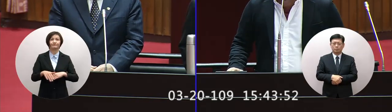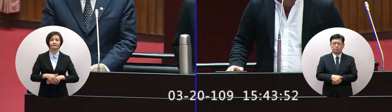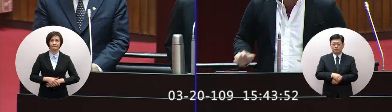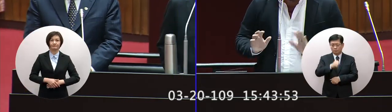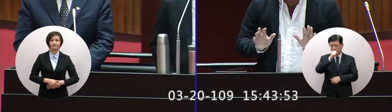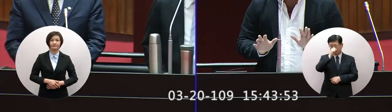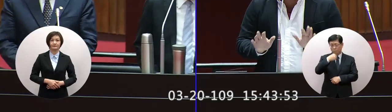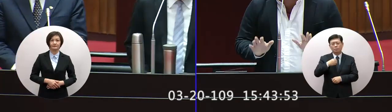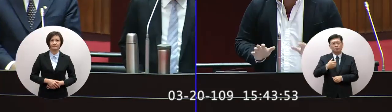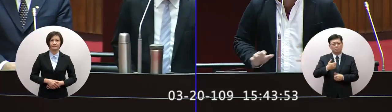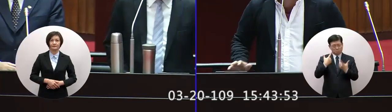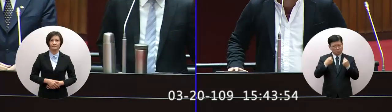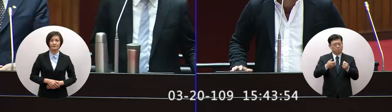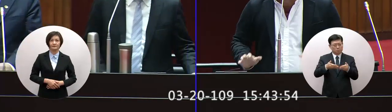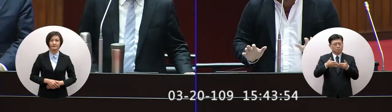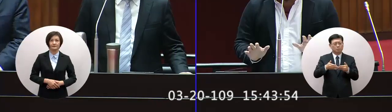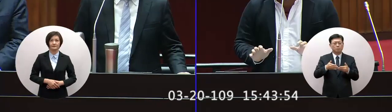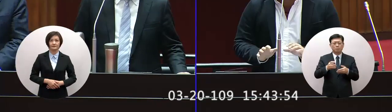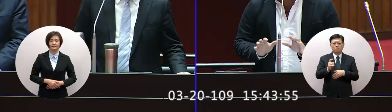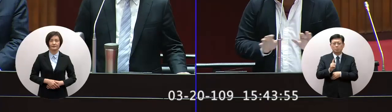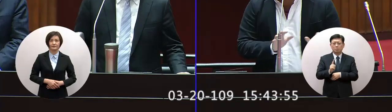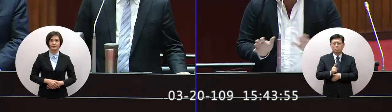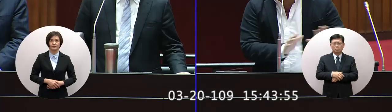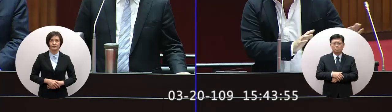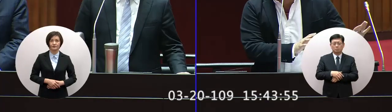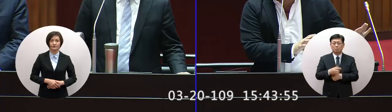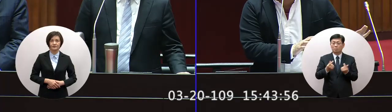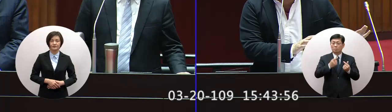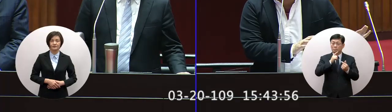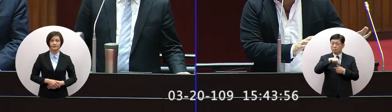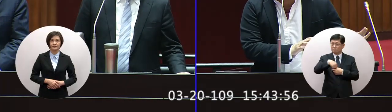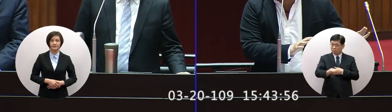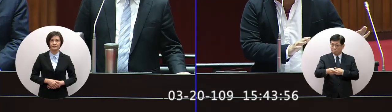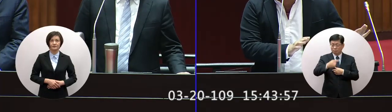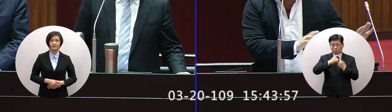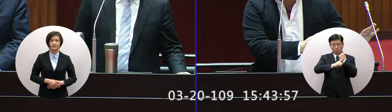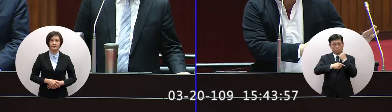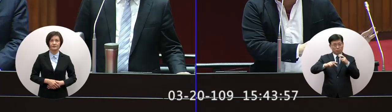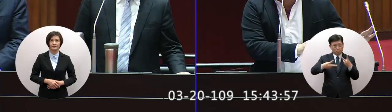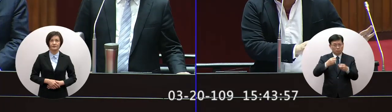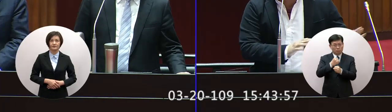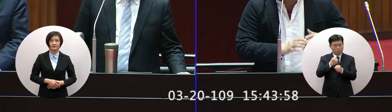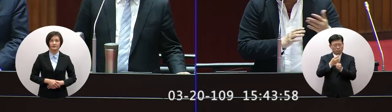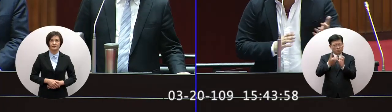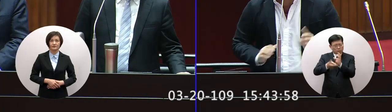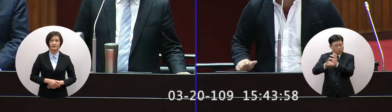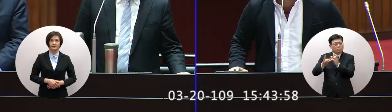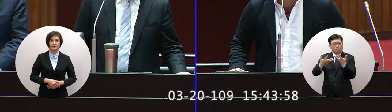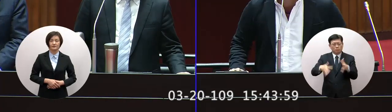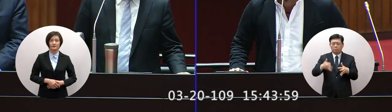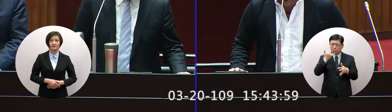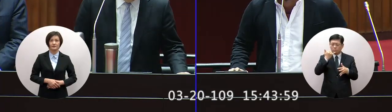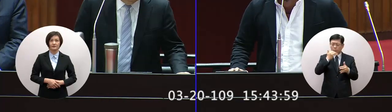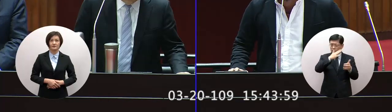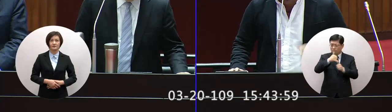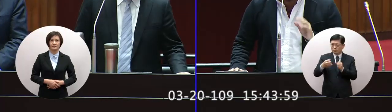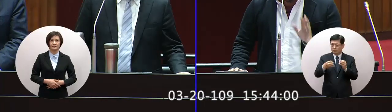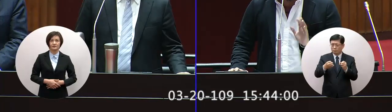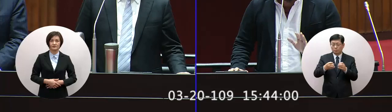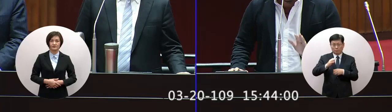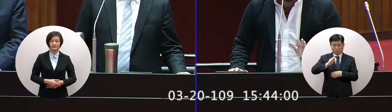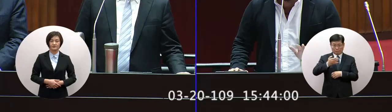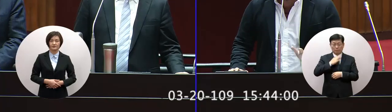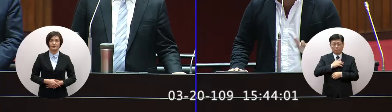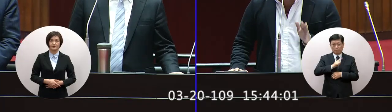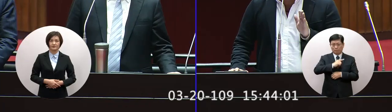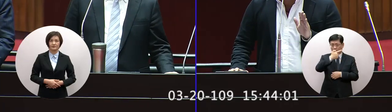好，那我其实觉得这非常非常重要，因为我觉得后当然后续的这个修法的工作有很多的细节，我们可以再跟环保署来讨论。可